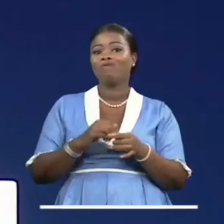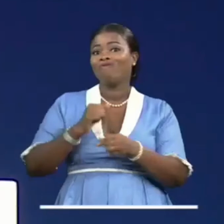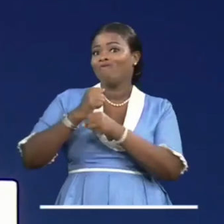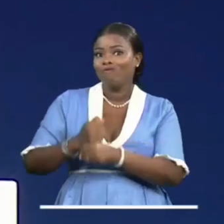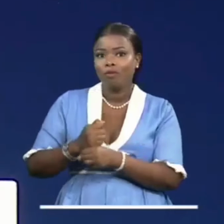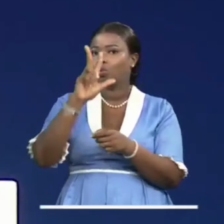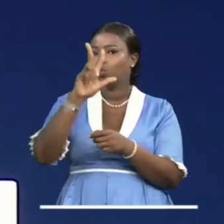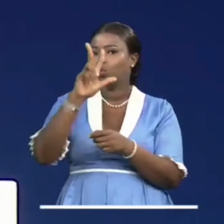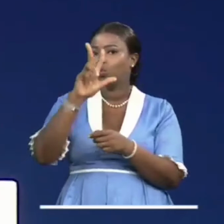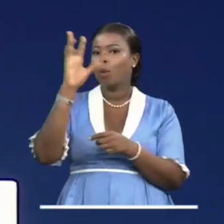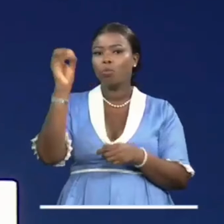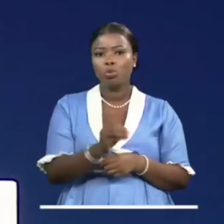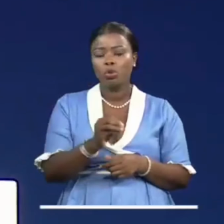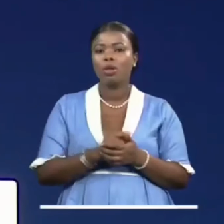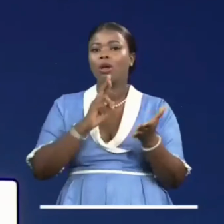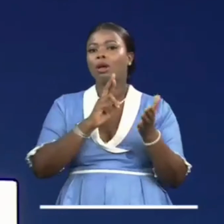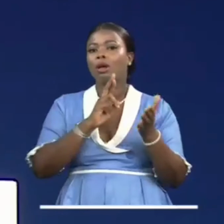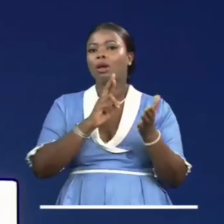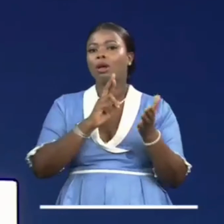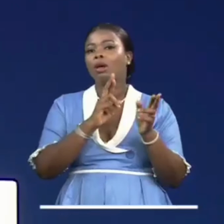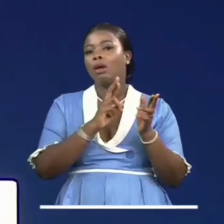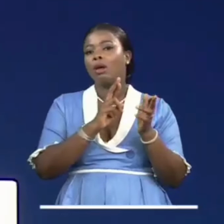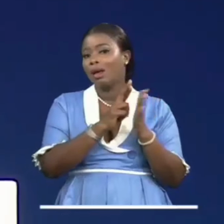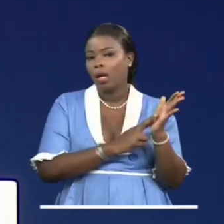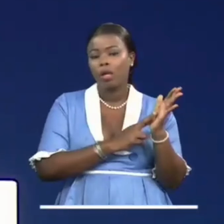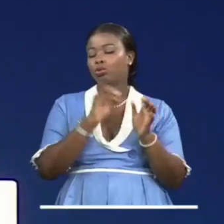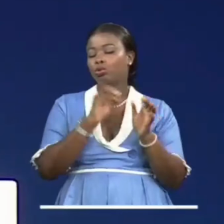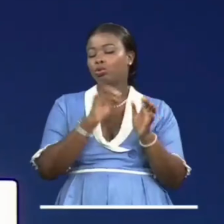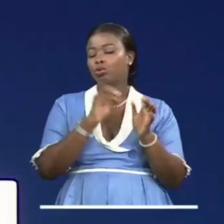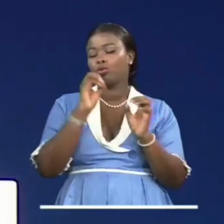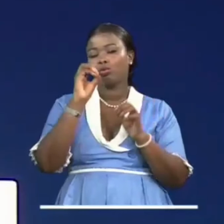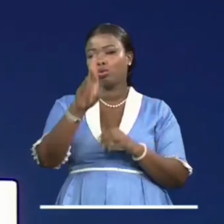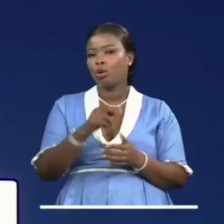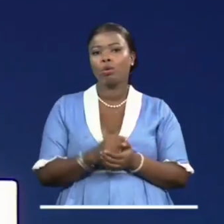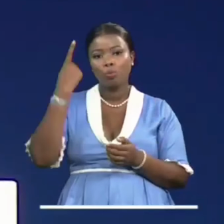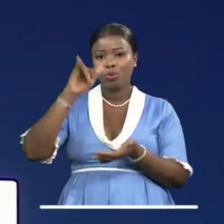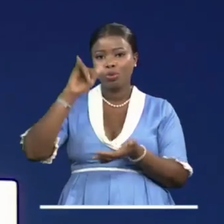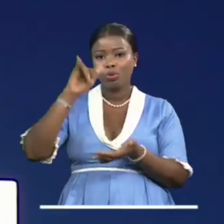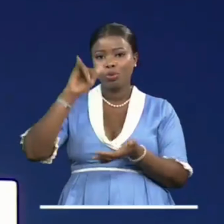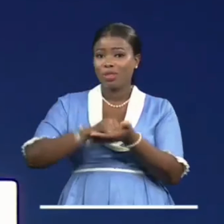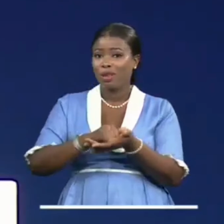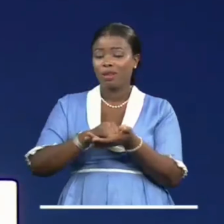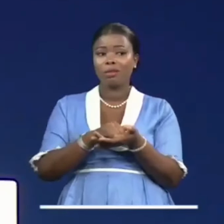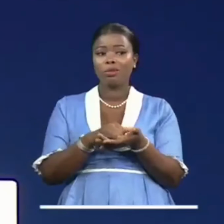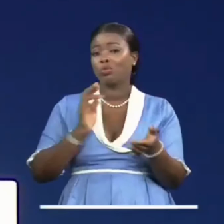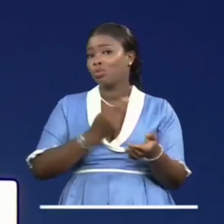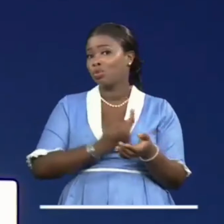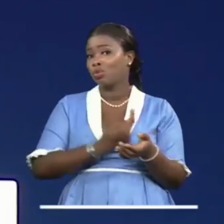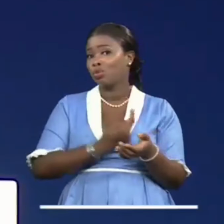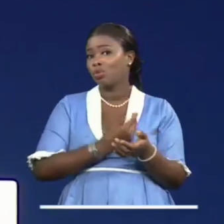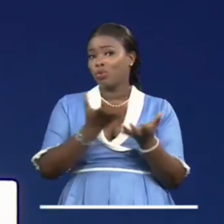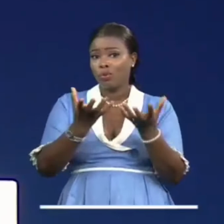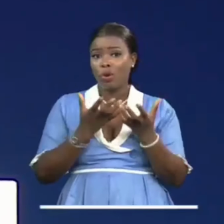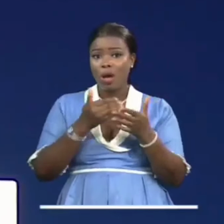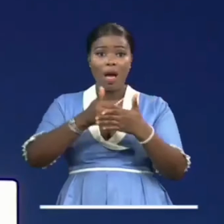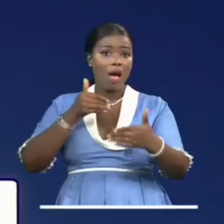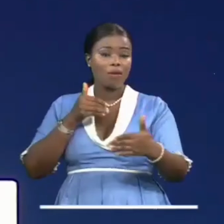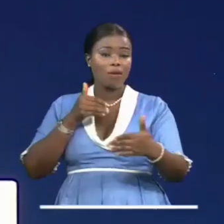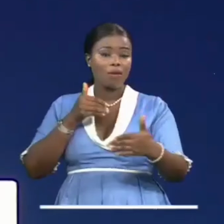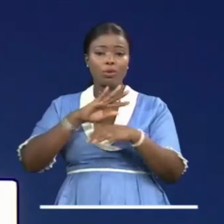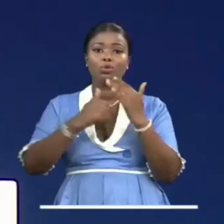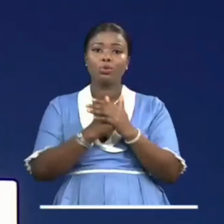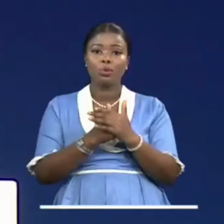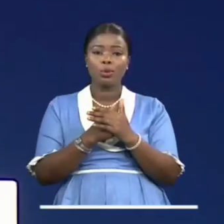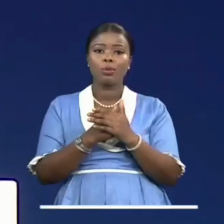du PIB est une règle d'or qui a été actée et pour cela nous comptons avant tout sur l'amélioration systématique des recettes